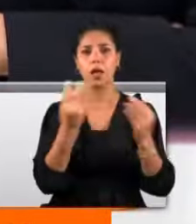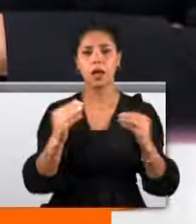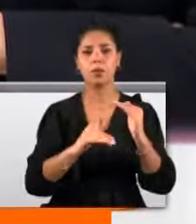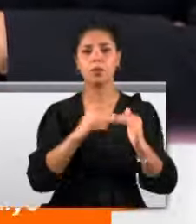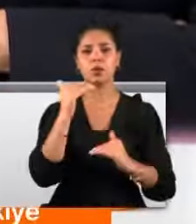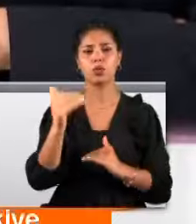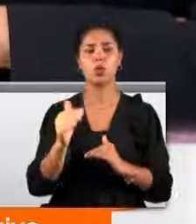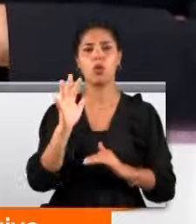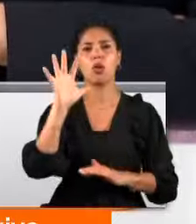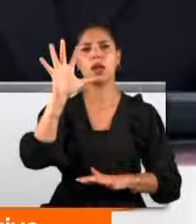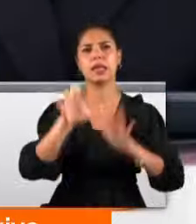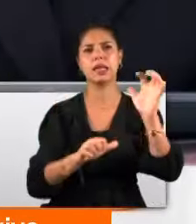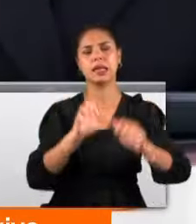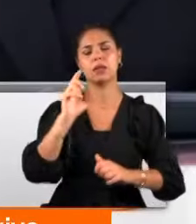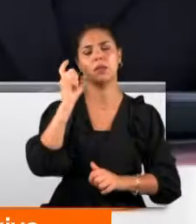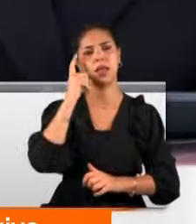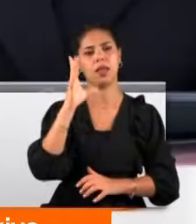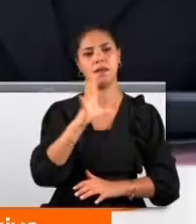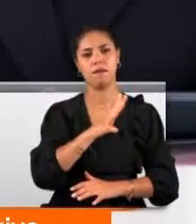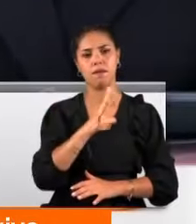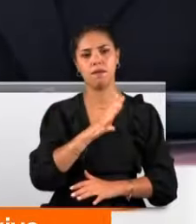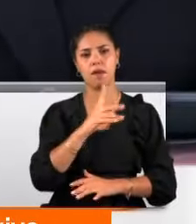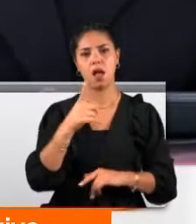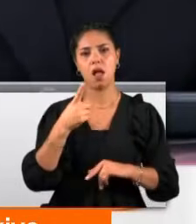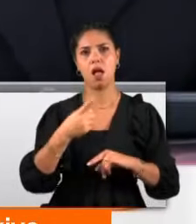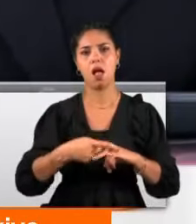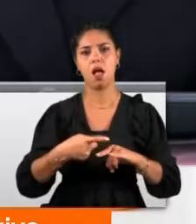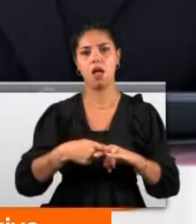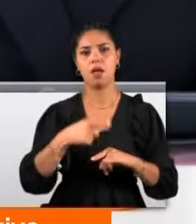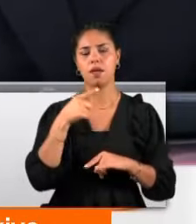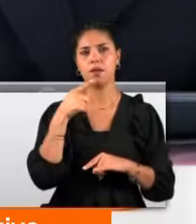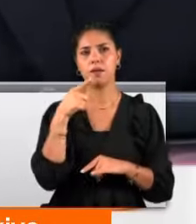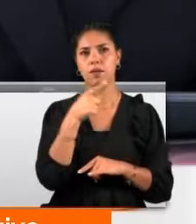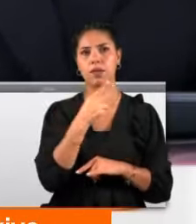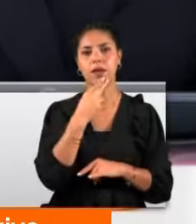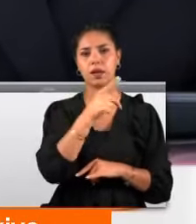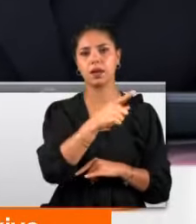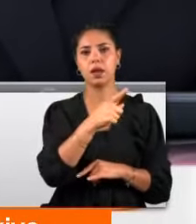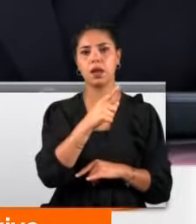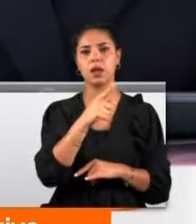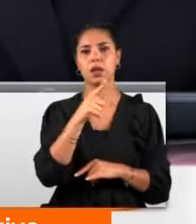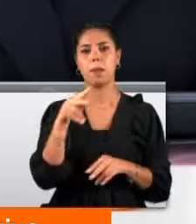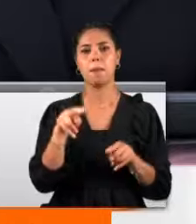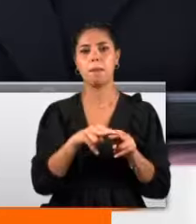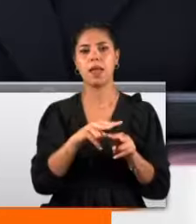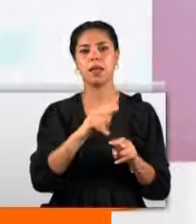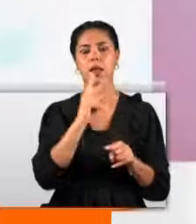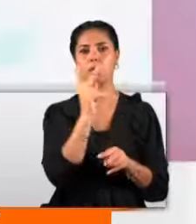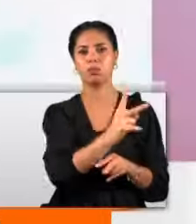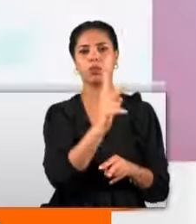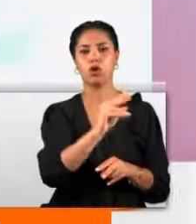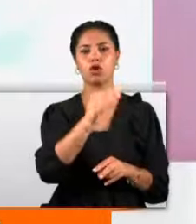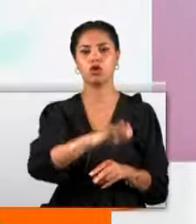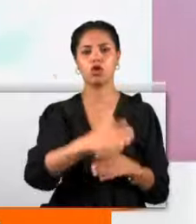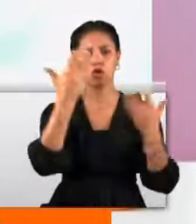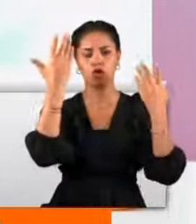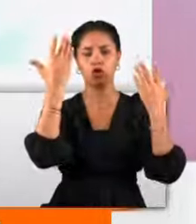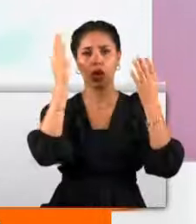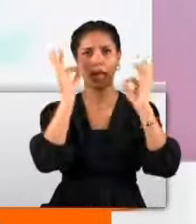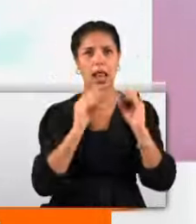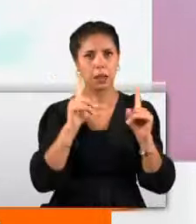ardından istismar iddiası çıktı. Hanife. Buyur. Medina senin çocuk gelinin mi? Hayır. 12 yaşındaki